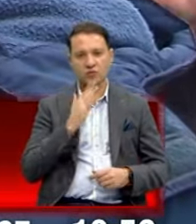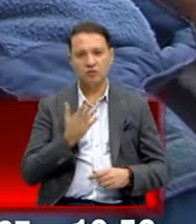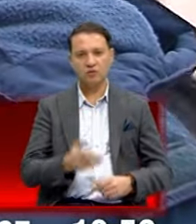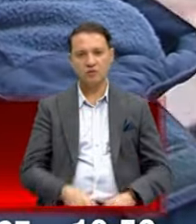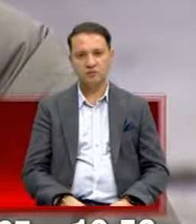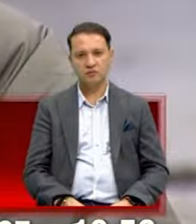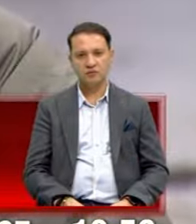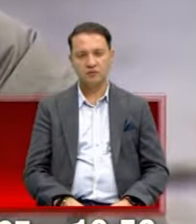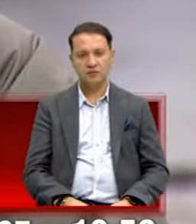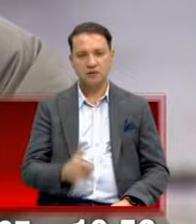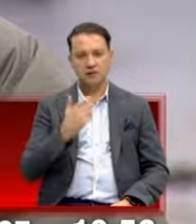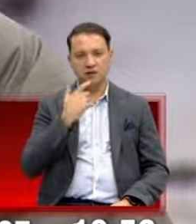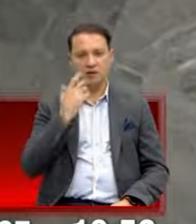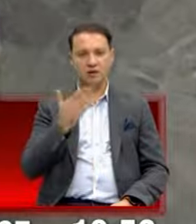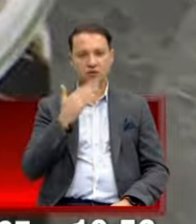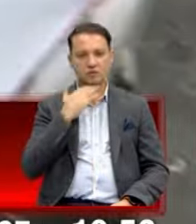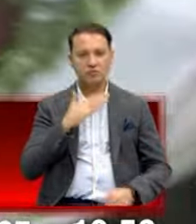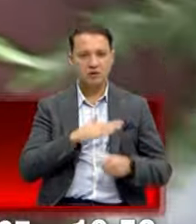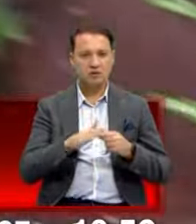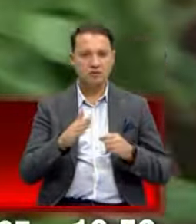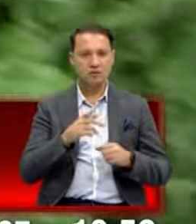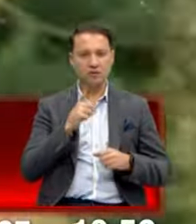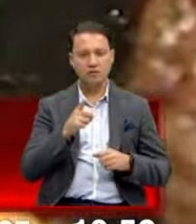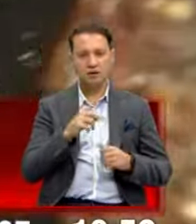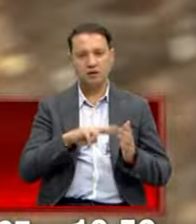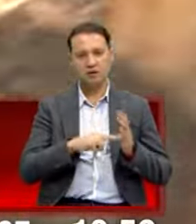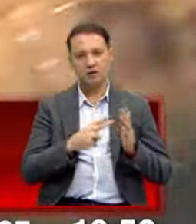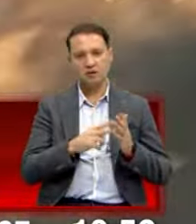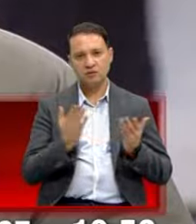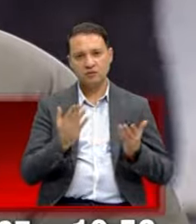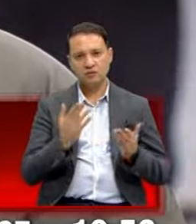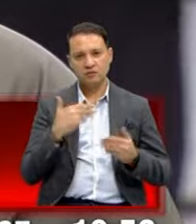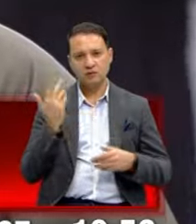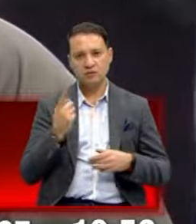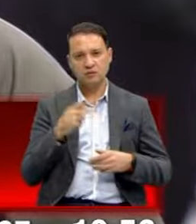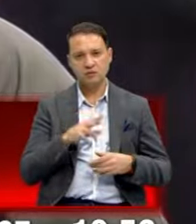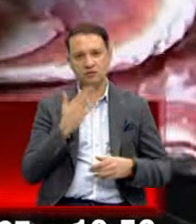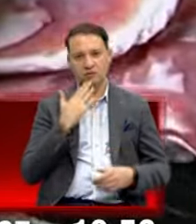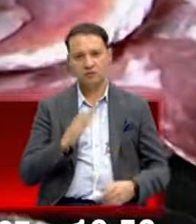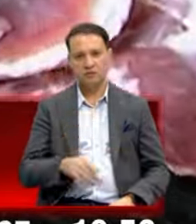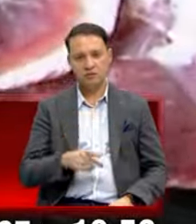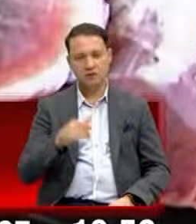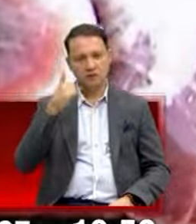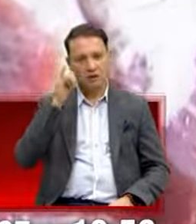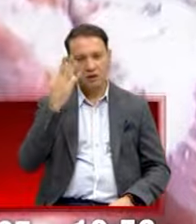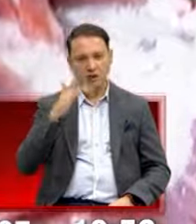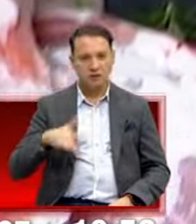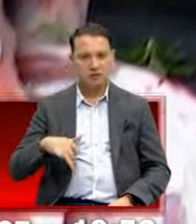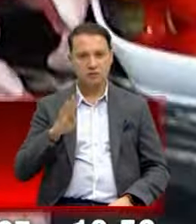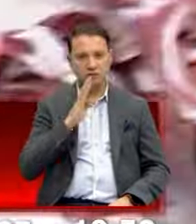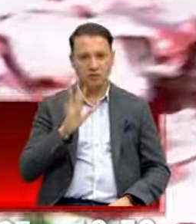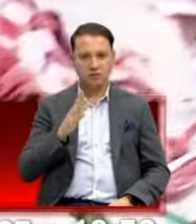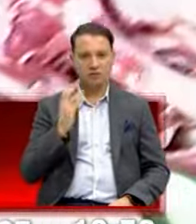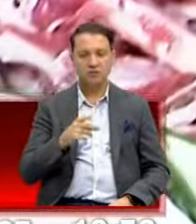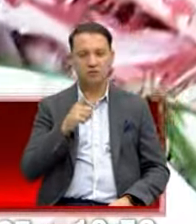denen şey kalmadı. Seneden seneye bir kurban kesiyoruz. Onunla idare ediyoruz yani, başka türlü mümkün değil. Dana karaciğer 450